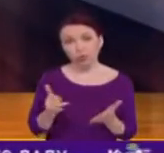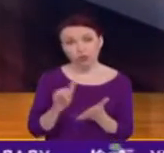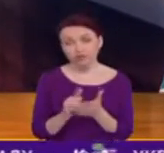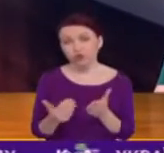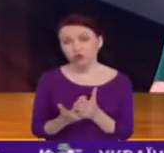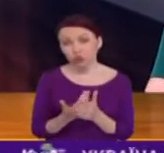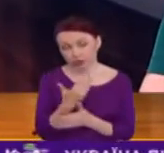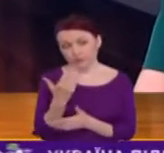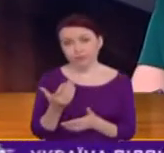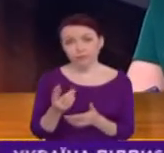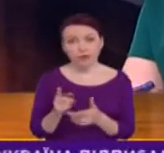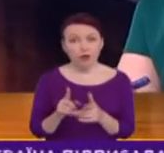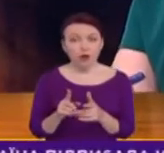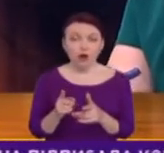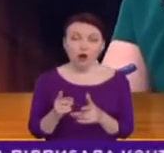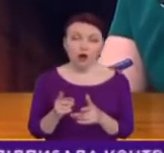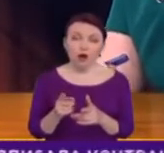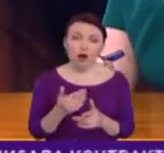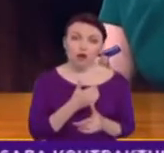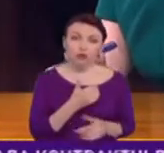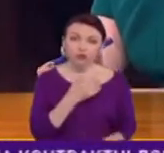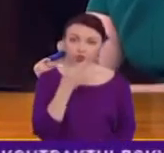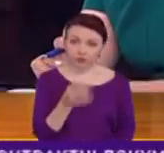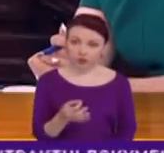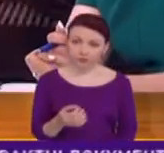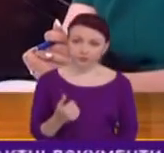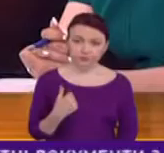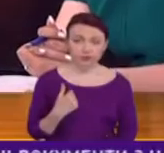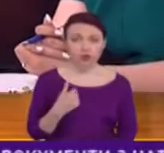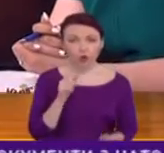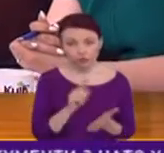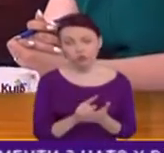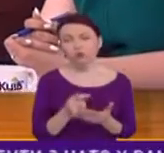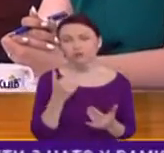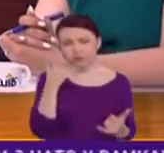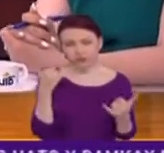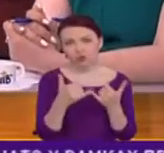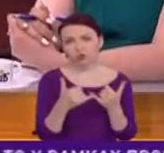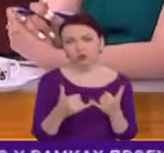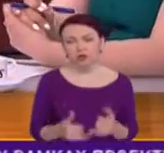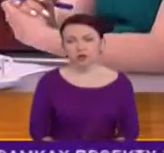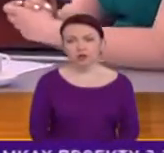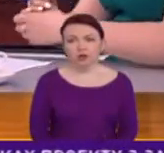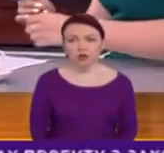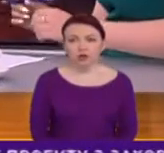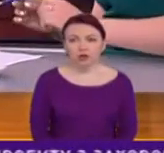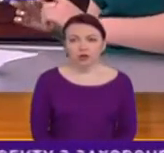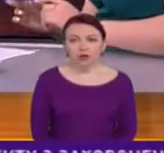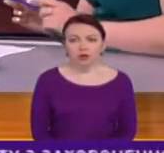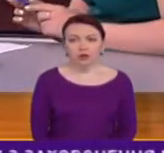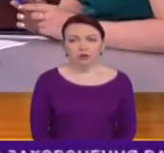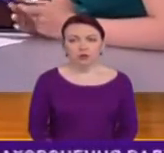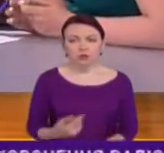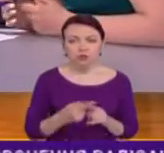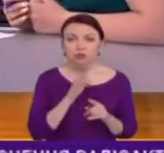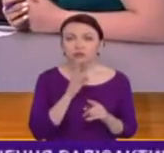або будь-який варіант. Я хочу сказати слідуюче, що я обов'язково зв'яжуся з додзвонювачкою,